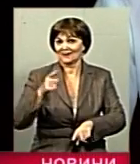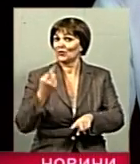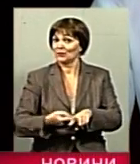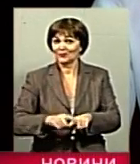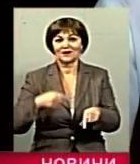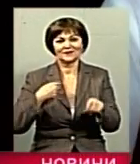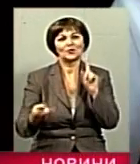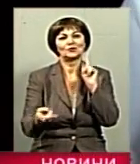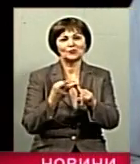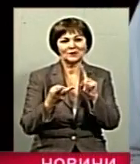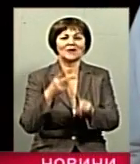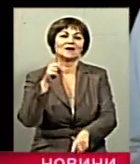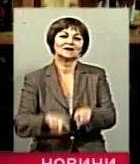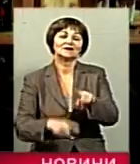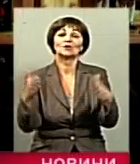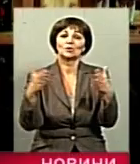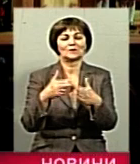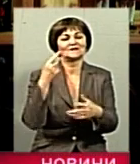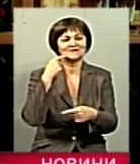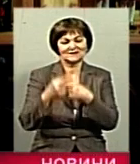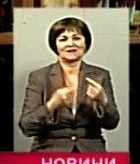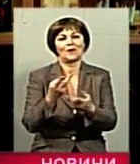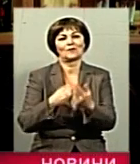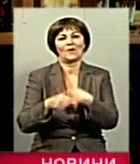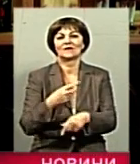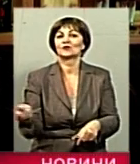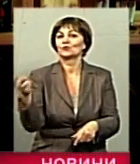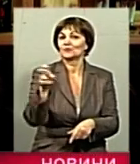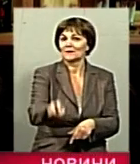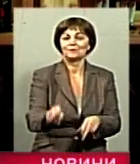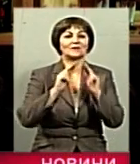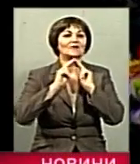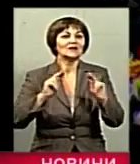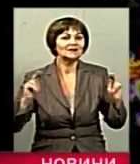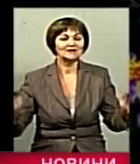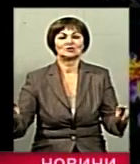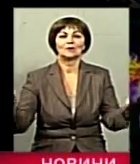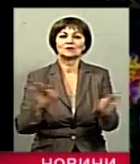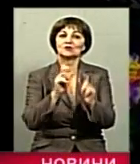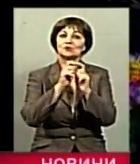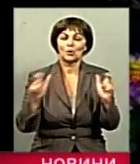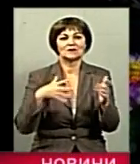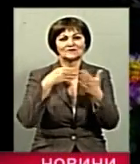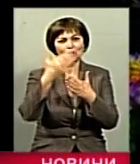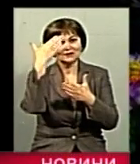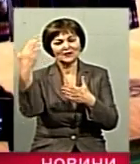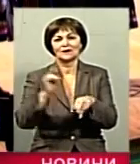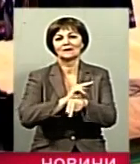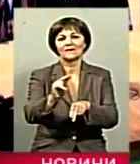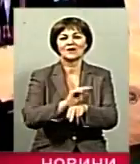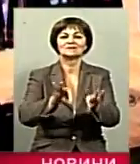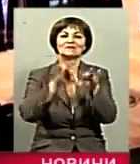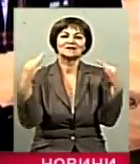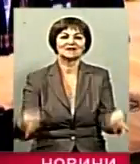як другий рідний дім, в який я можу завжди повернутися. Викладачі музичної школи своїм прикладом і талантом не лише навчають учнів мистецькій грі та